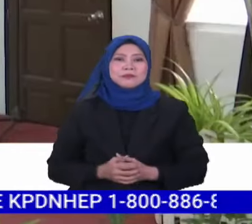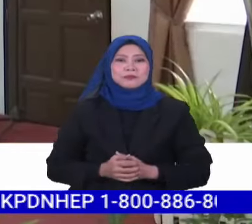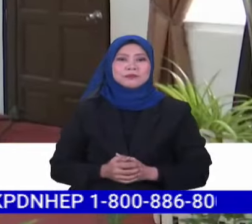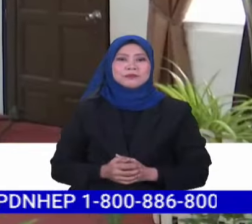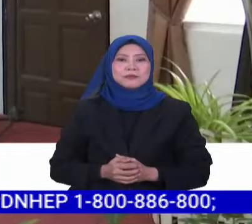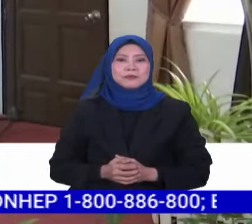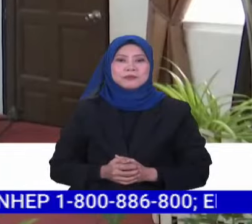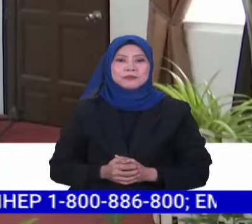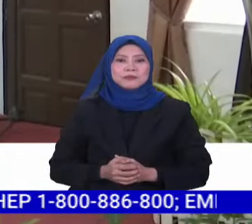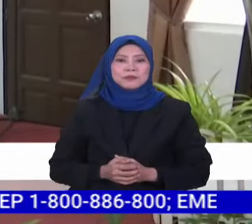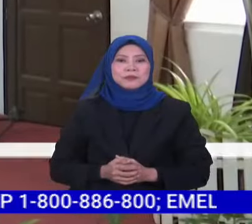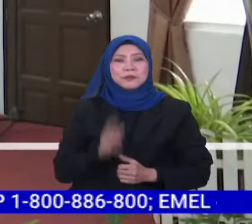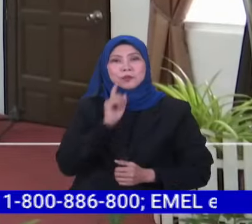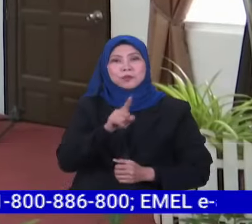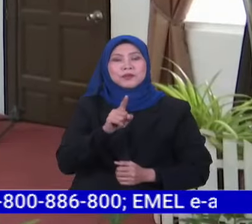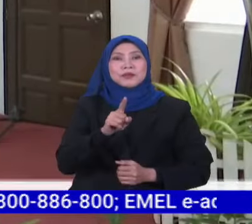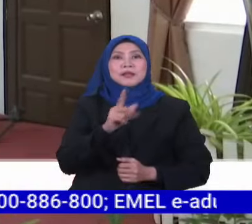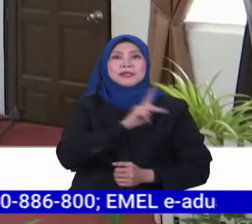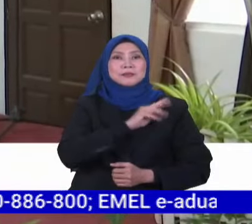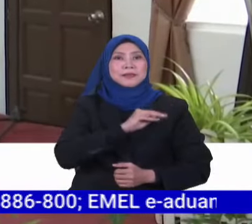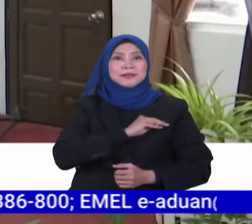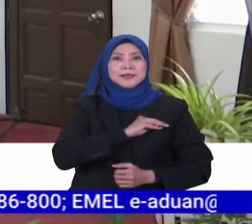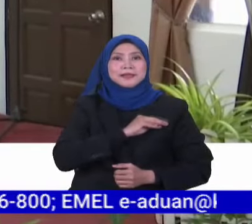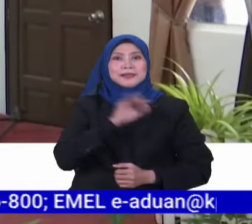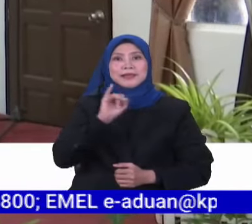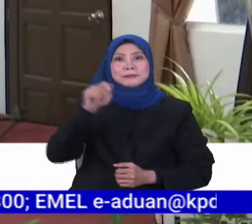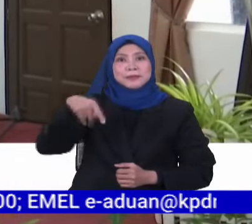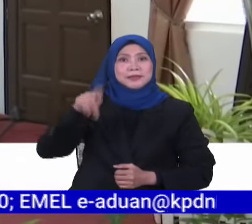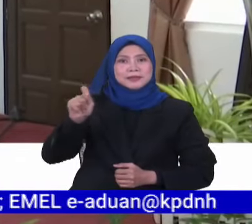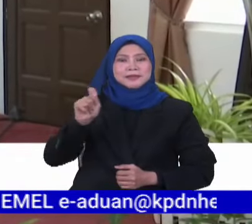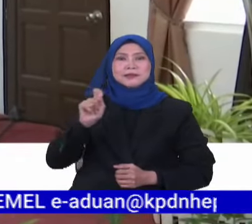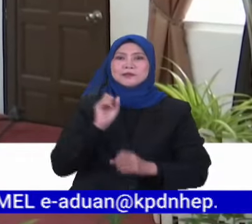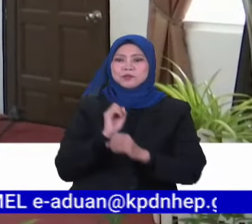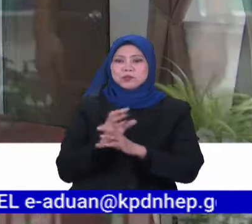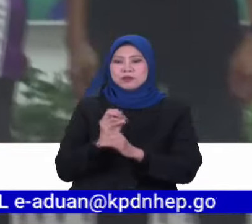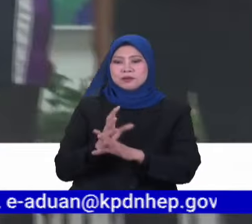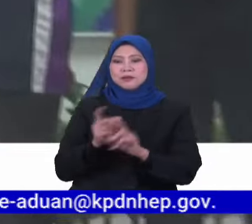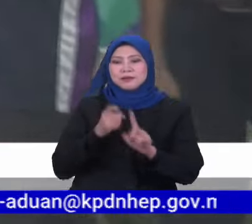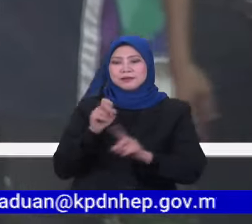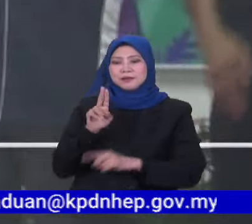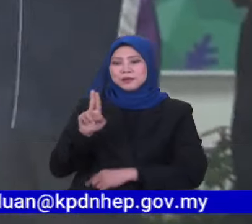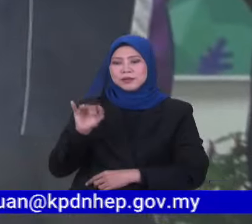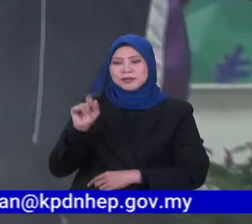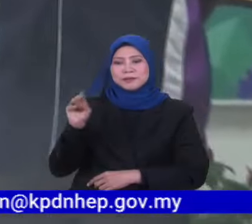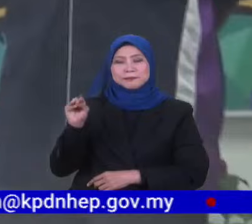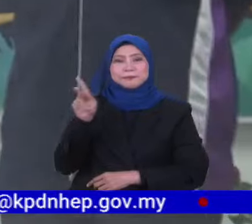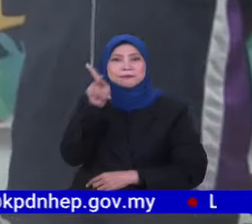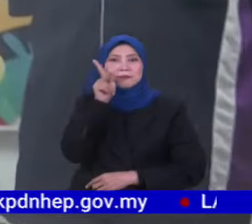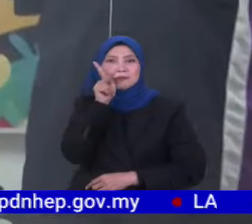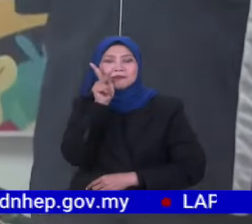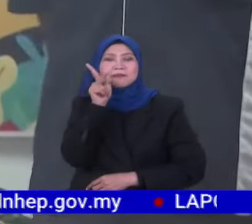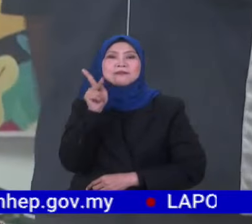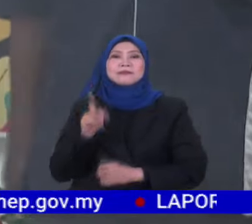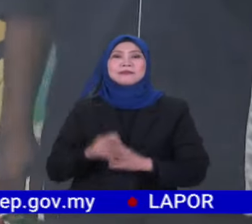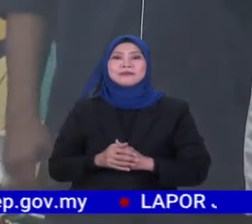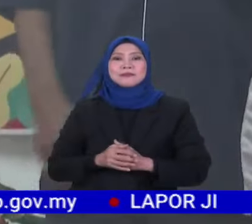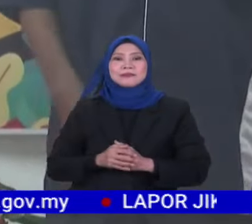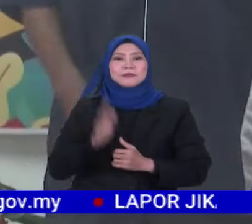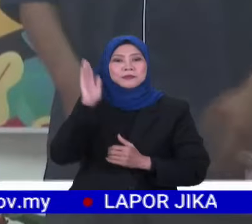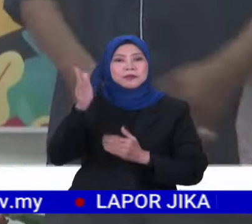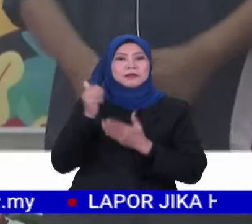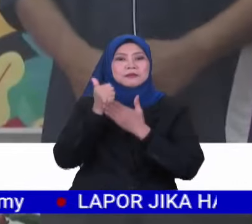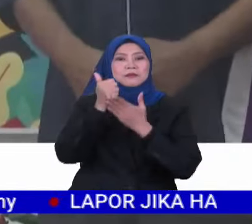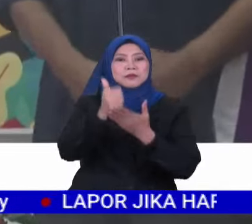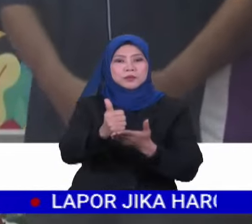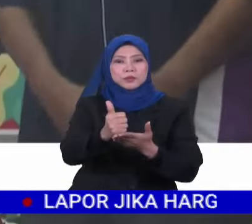secara umumnya kemudian ganti menyokong use yang telah dibuat oleh klien kerja ini ini aja lain hasilnya sebanyak akan